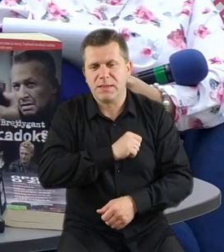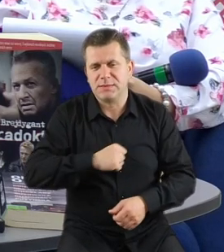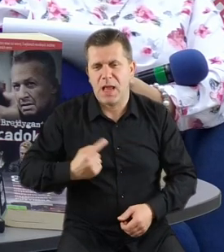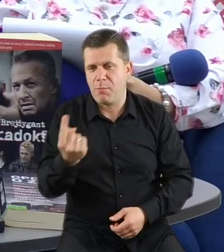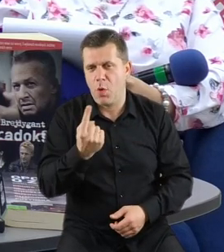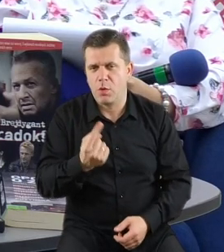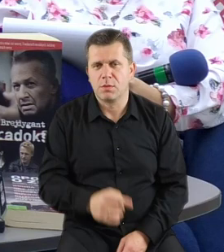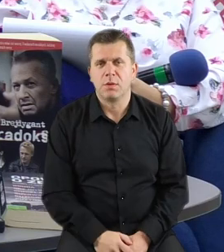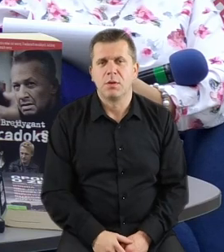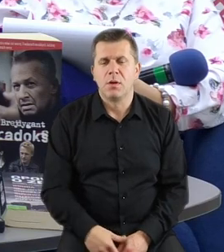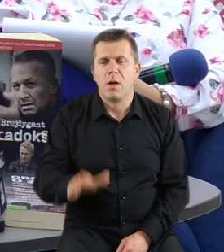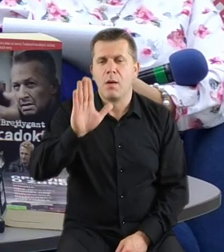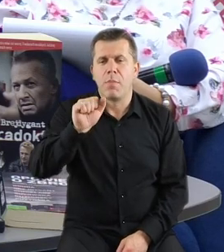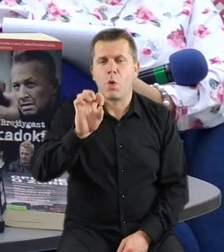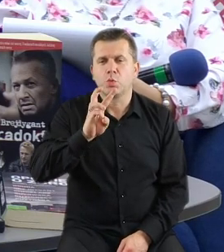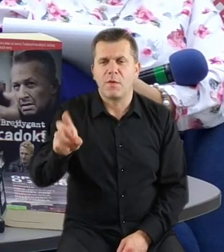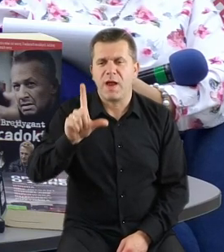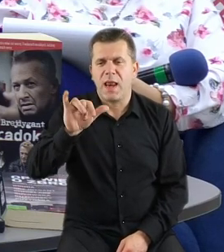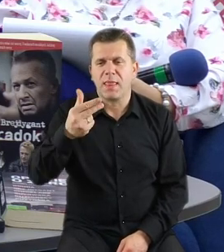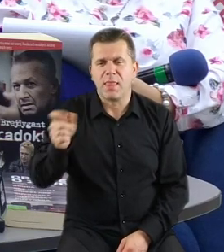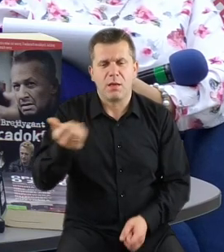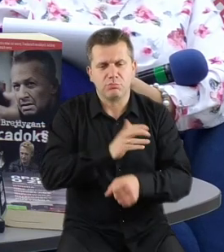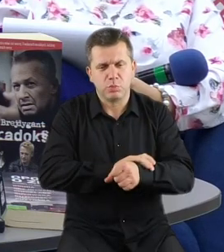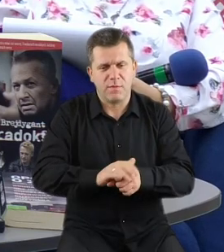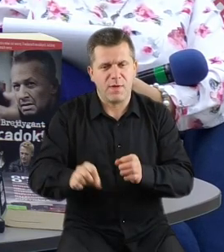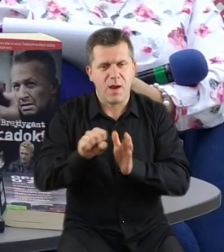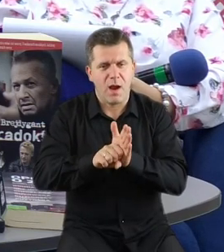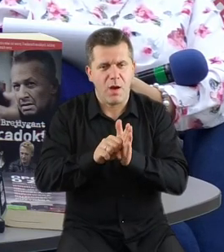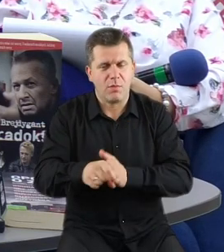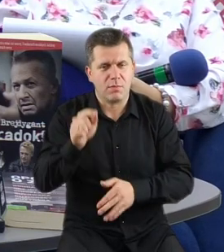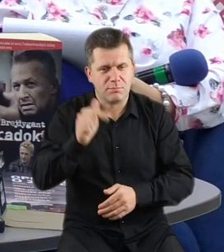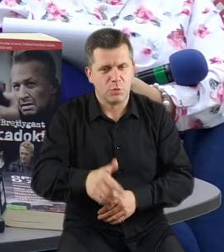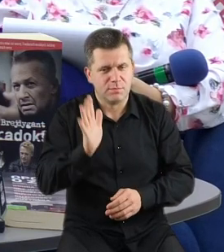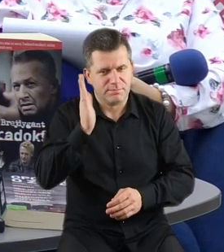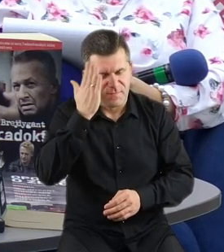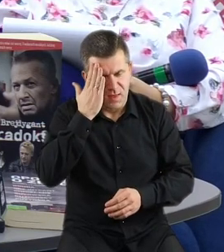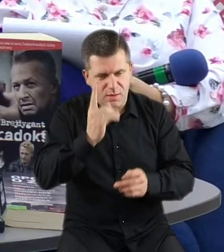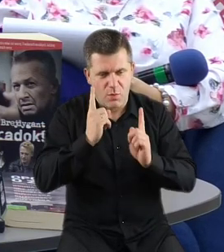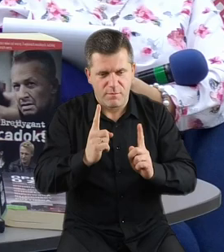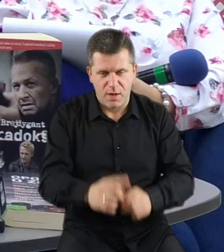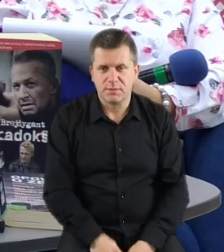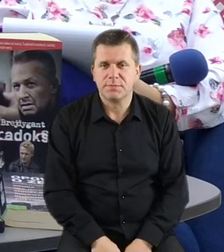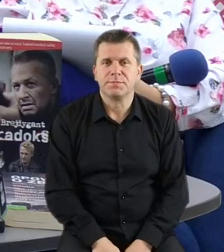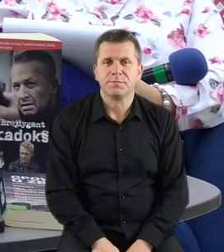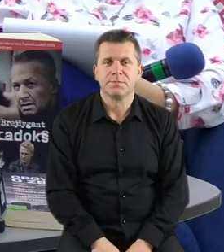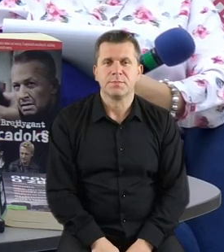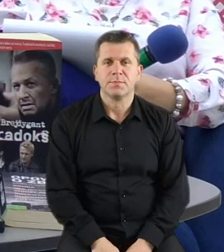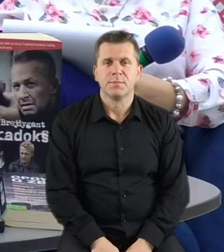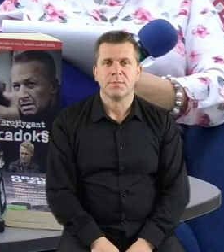naprawdę Bogusław Linda jest wielkim aktorem, jest, to trzeba mieć na uwadze.